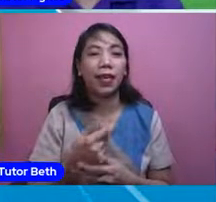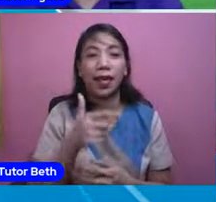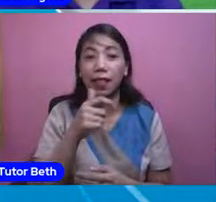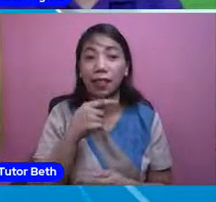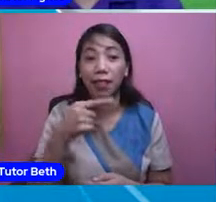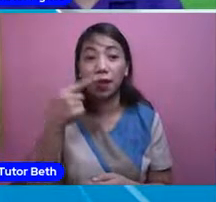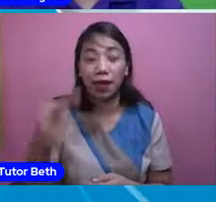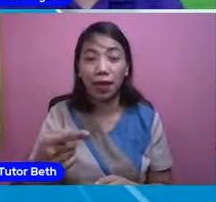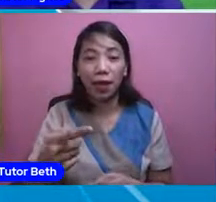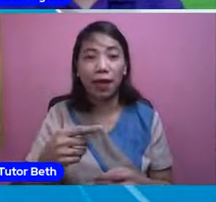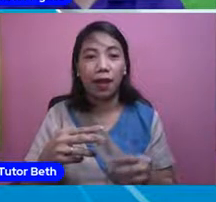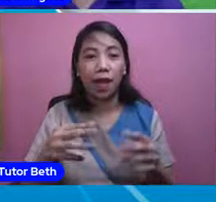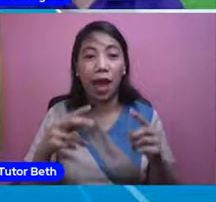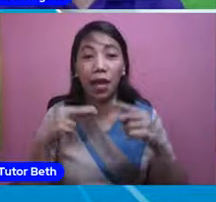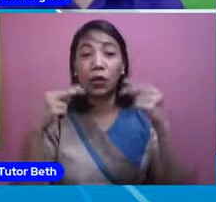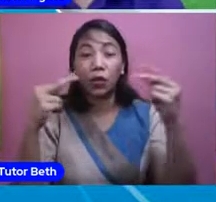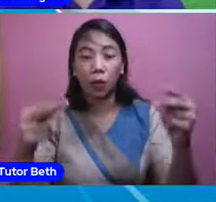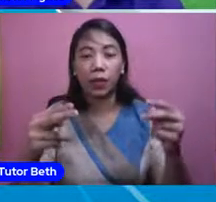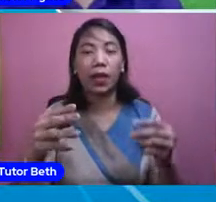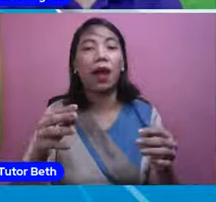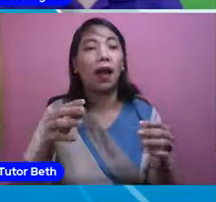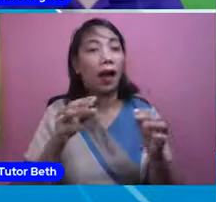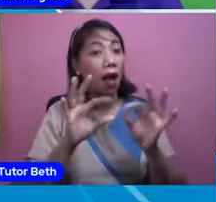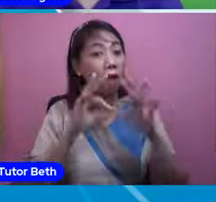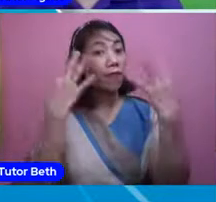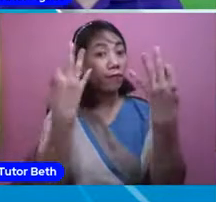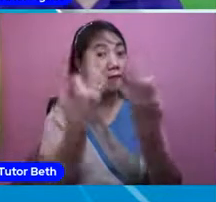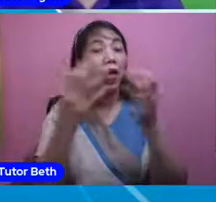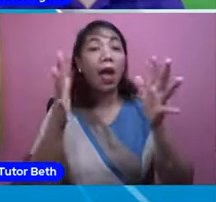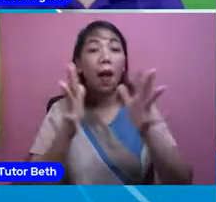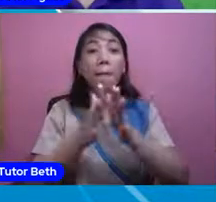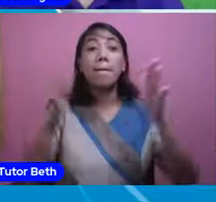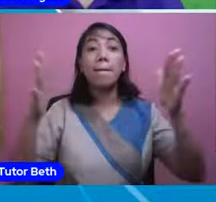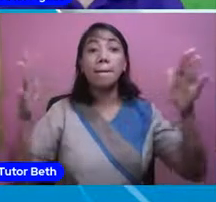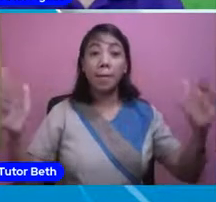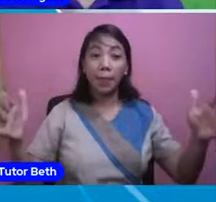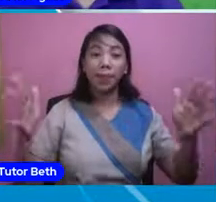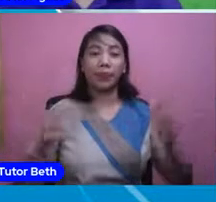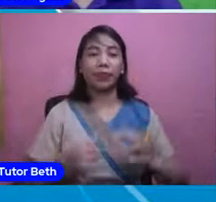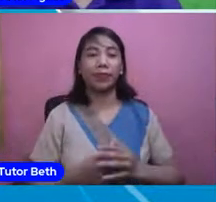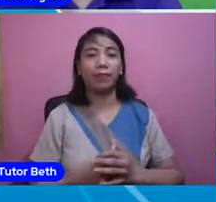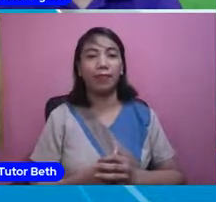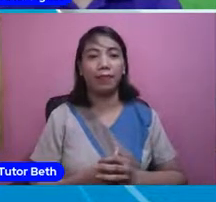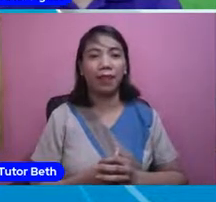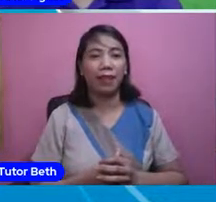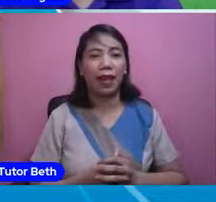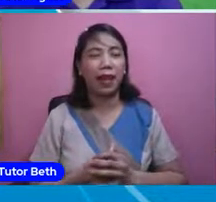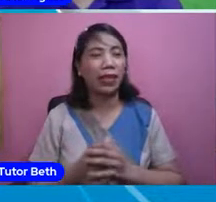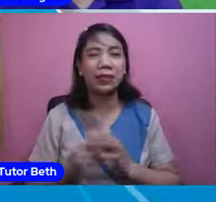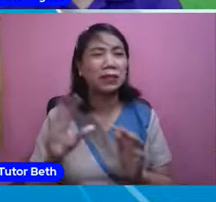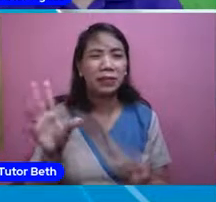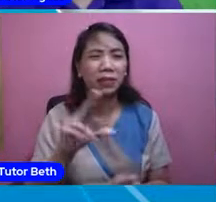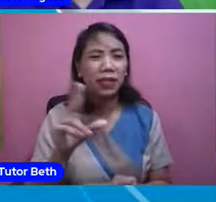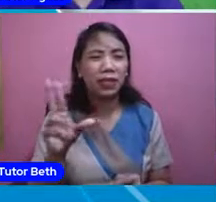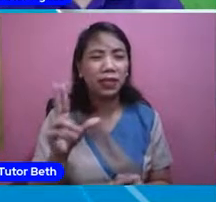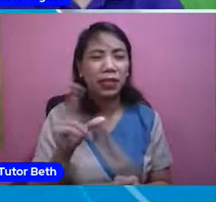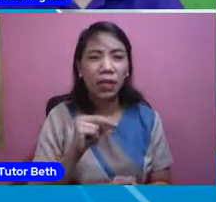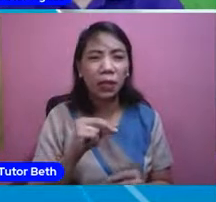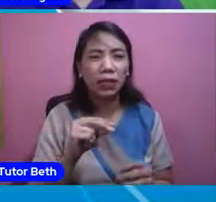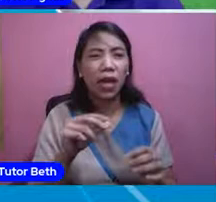pamilya daw nila ay malaki. Tama. So, hindi naman tayo pare-pareho ng